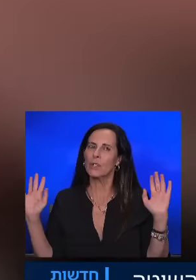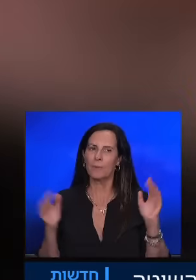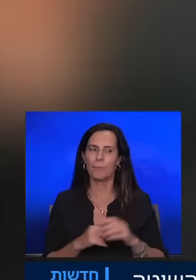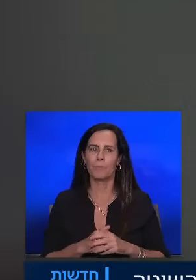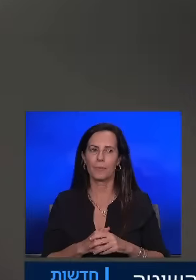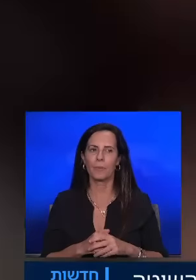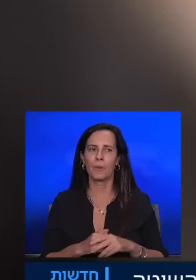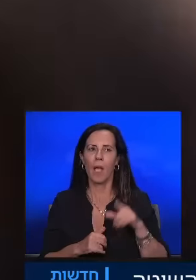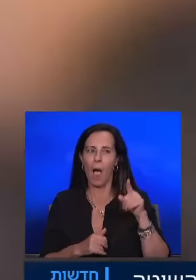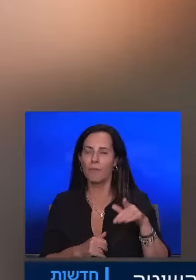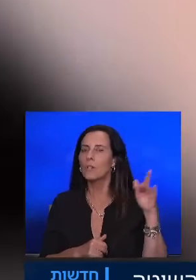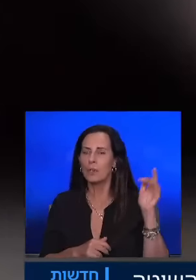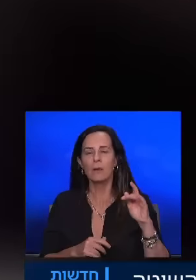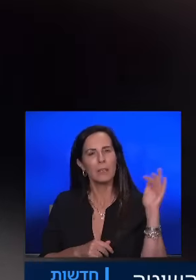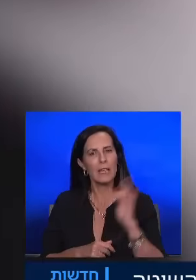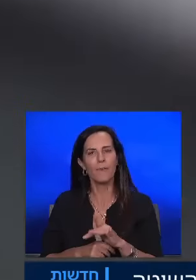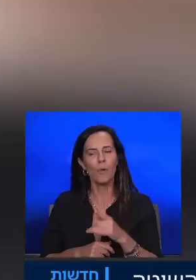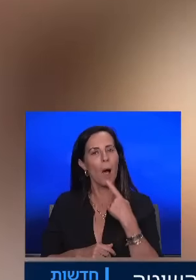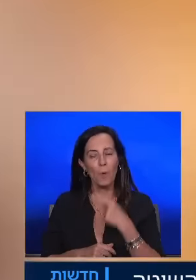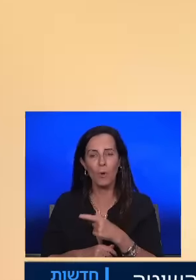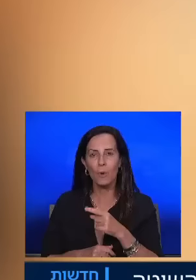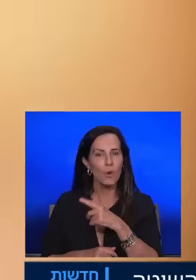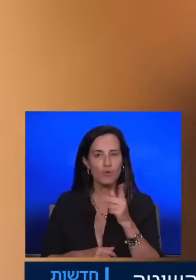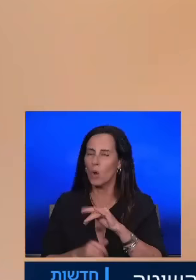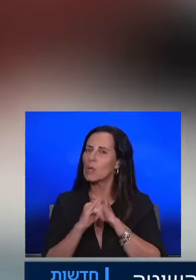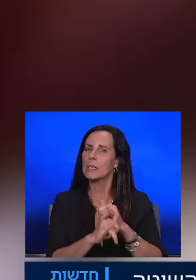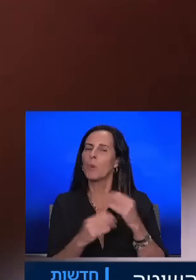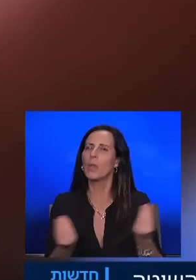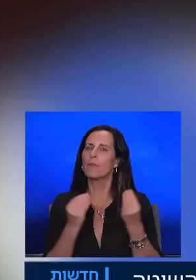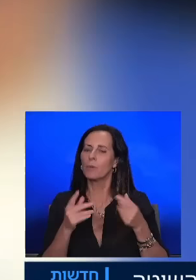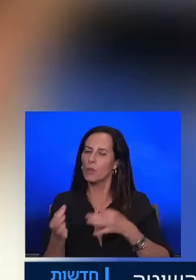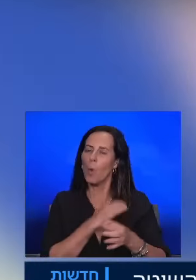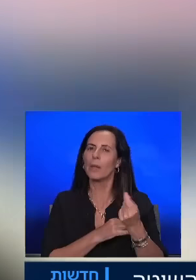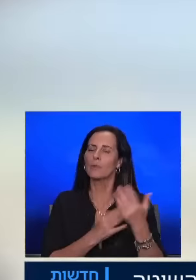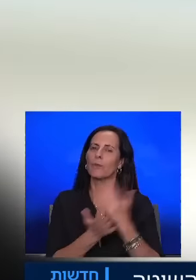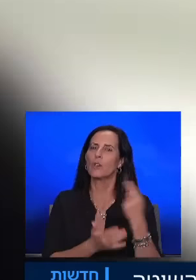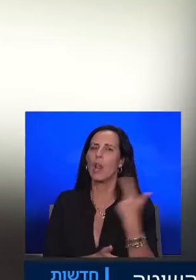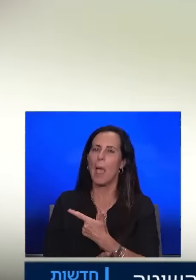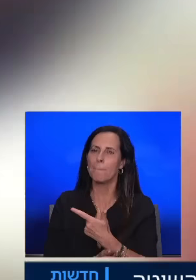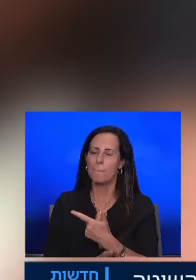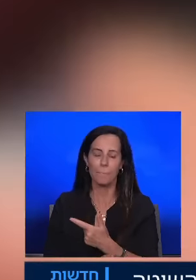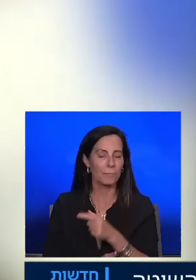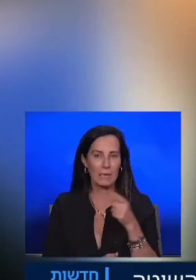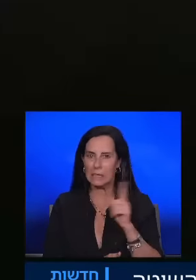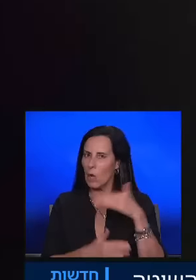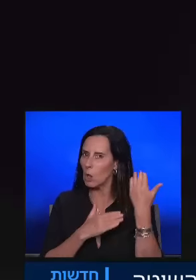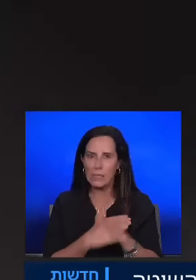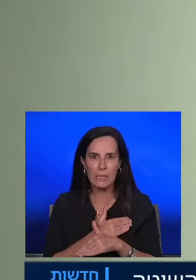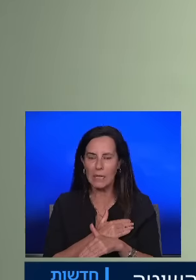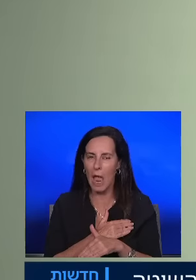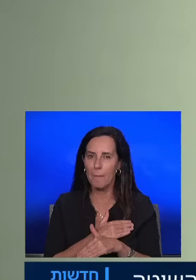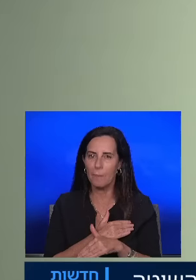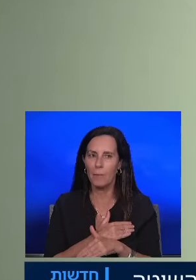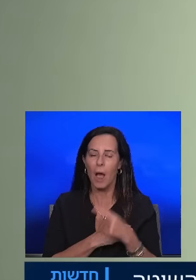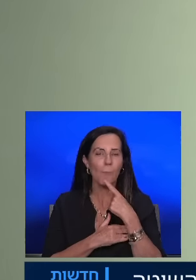באמוזה לעומת זאת הגישו תביעת נגד וטענו שפאפה לא סיפקו את הסחורה תמורת הכסף שקיבלו. זה לא הסתיים בזה,